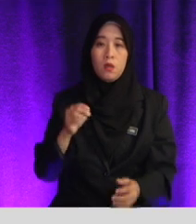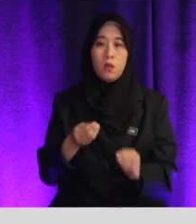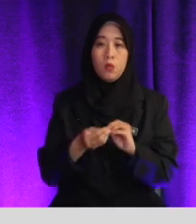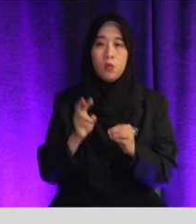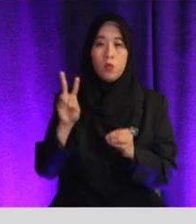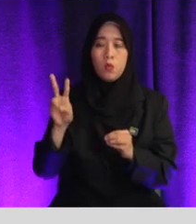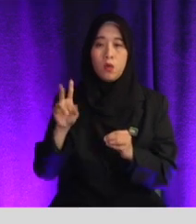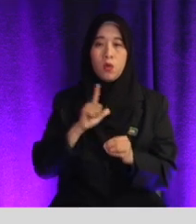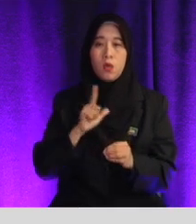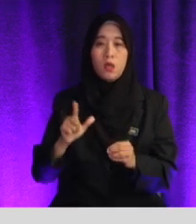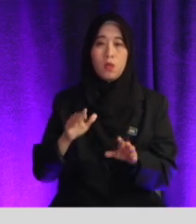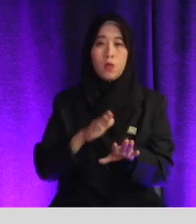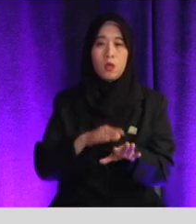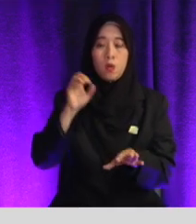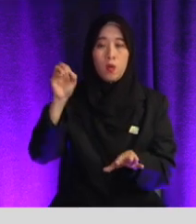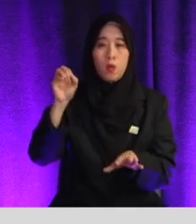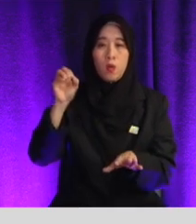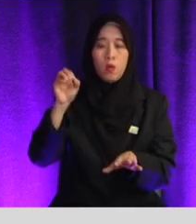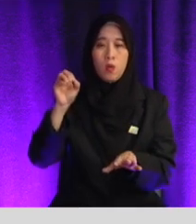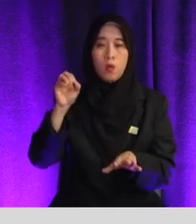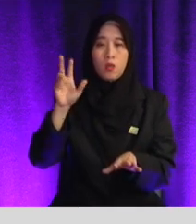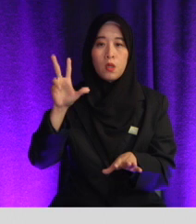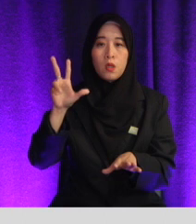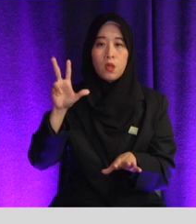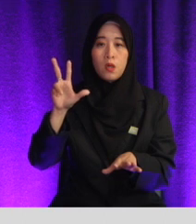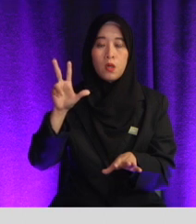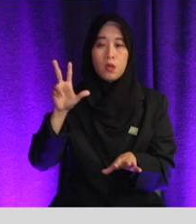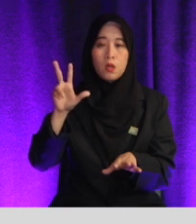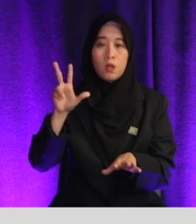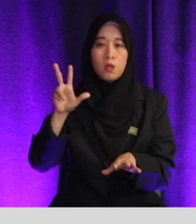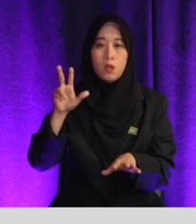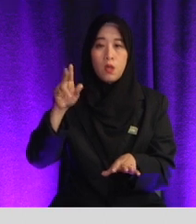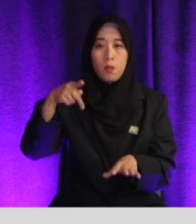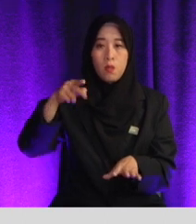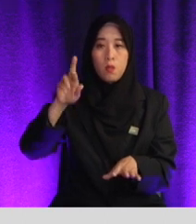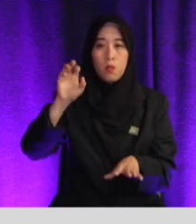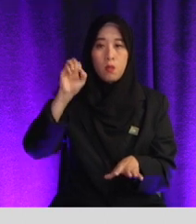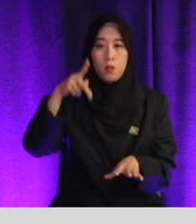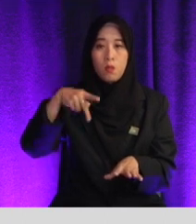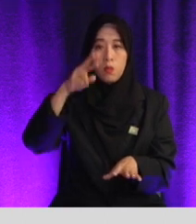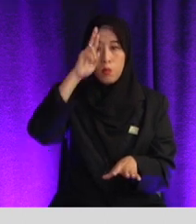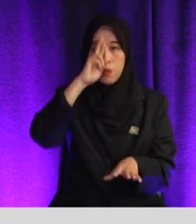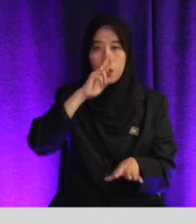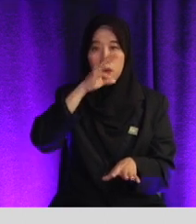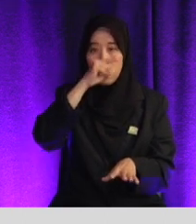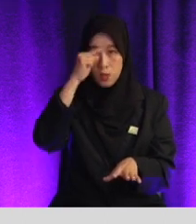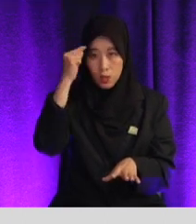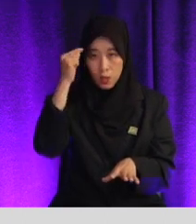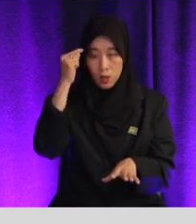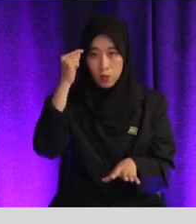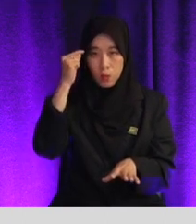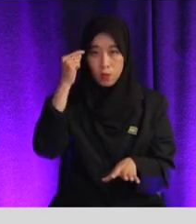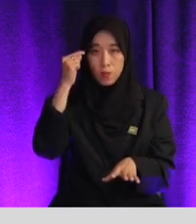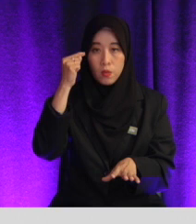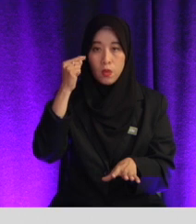ketiga, sentuhkan prop merah dan prop hitam dan laraskan jarum penunjuk kepada kedudukan kosong ohm ataupun lakukan